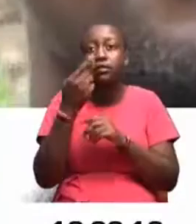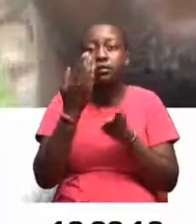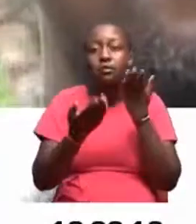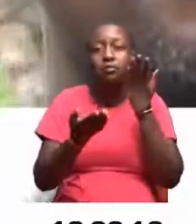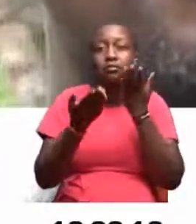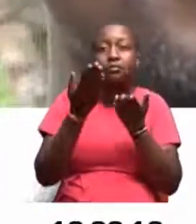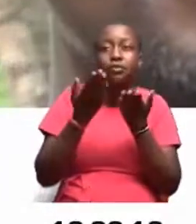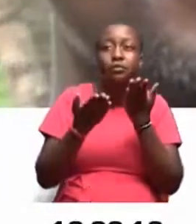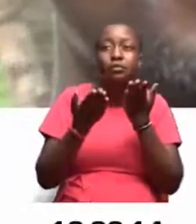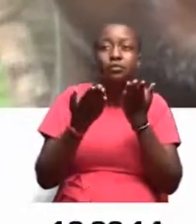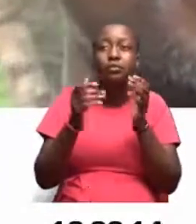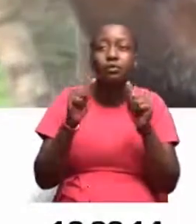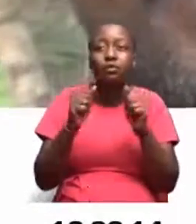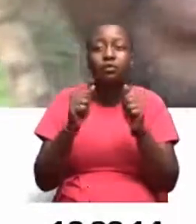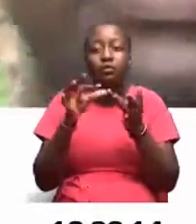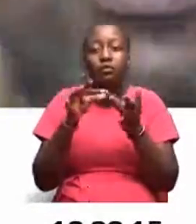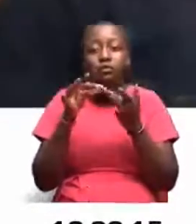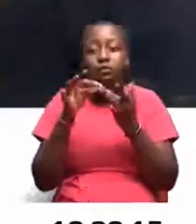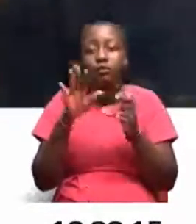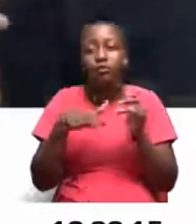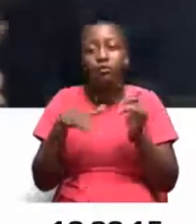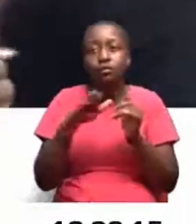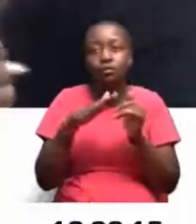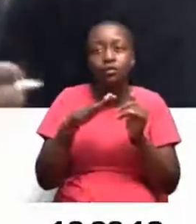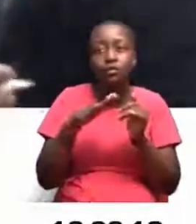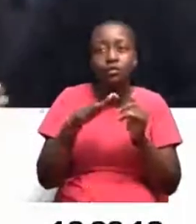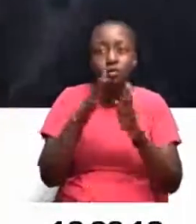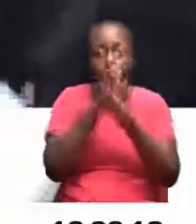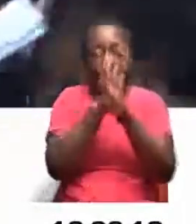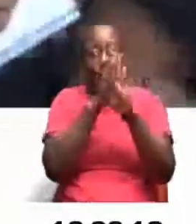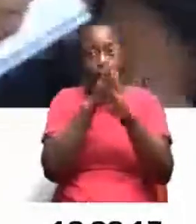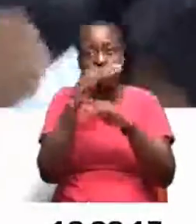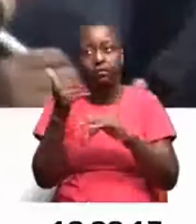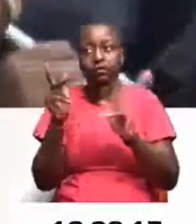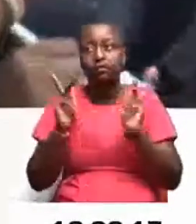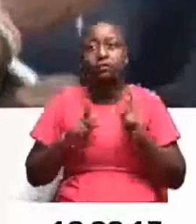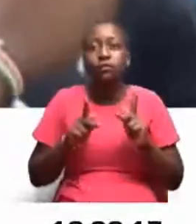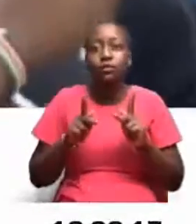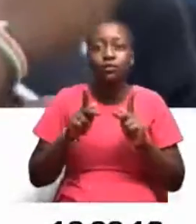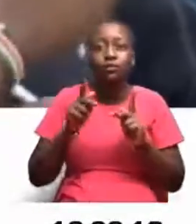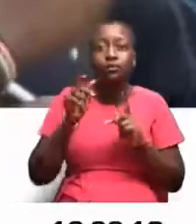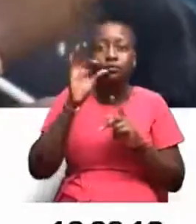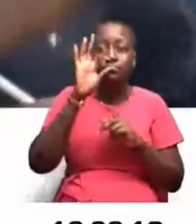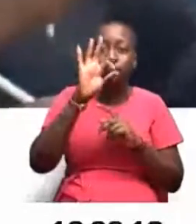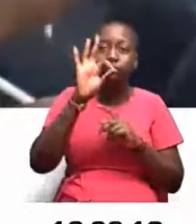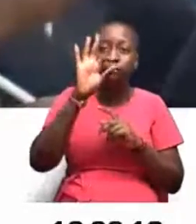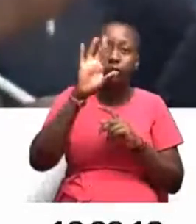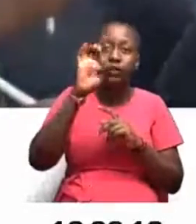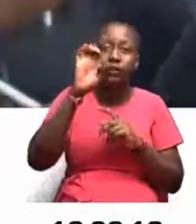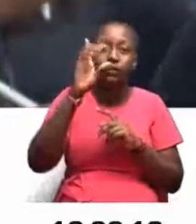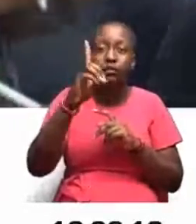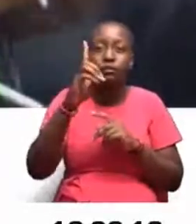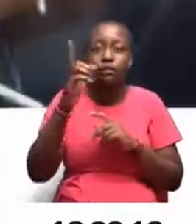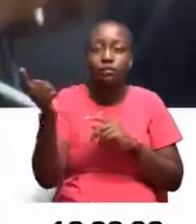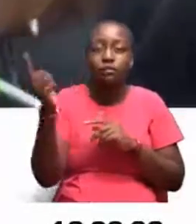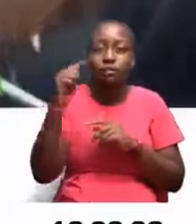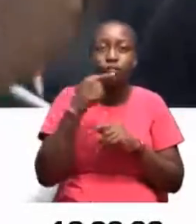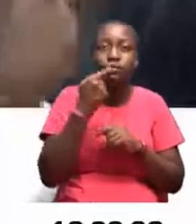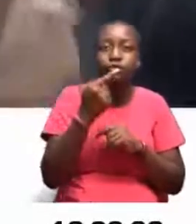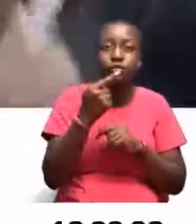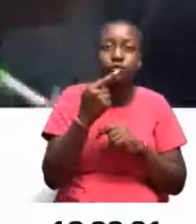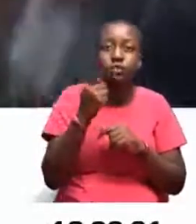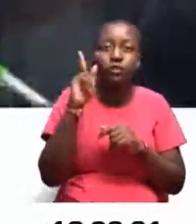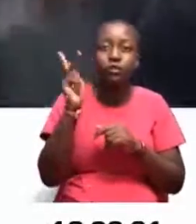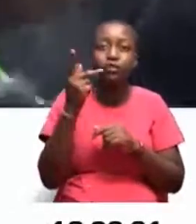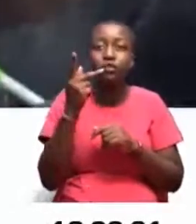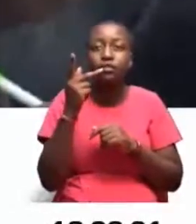watu wanaoshikwa, huku akiomba waziri wa usalama wa ndani Daktari Fred Matiang'i kujitokeza na kuwaeleza Wakenya kile kinachoacha na